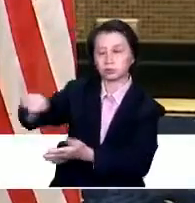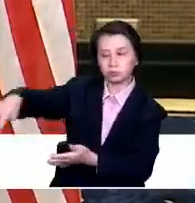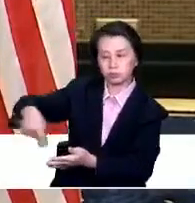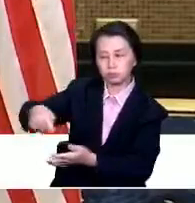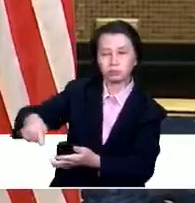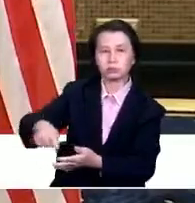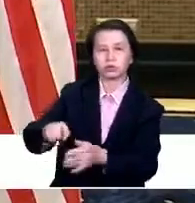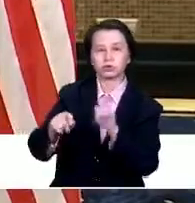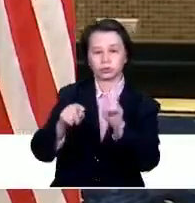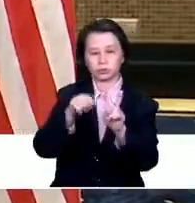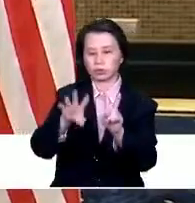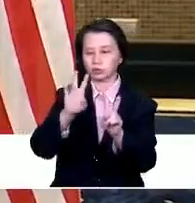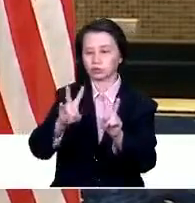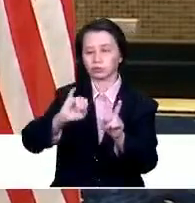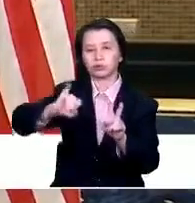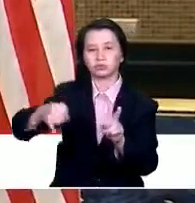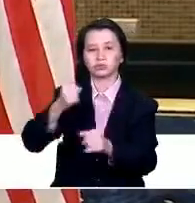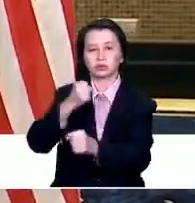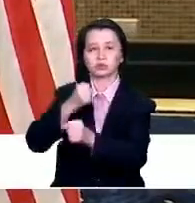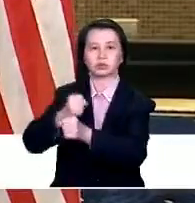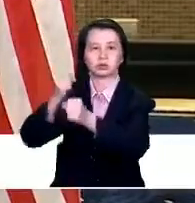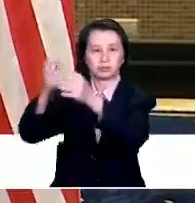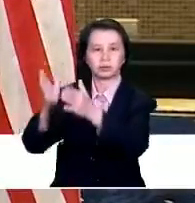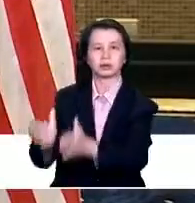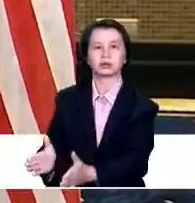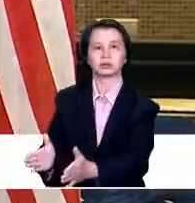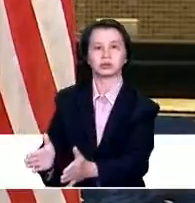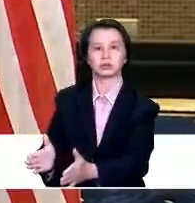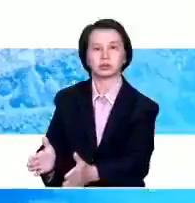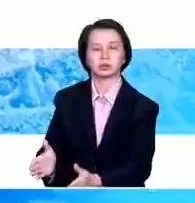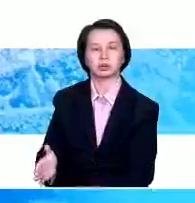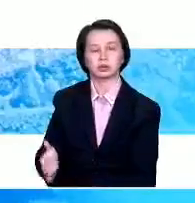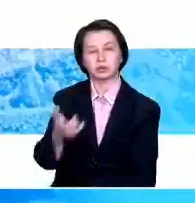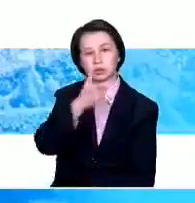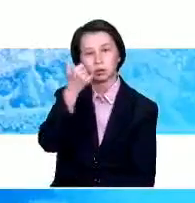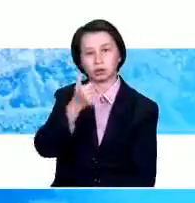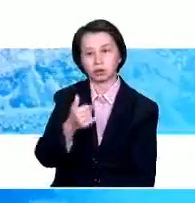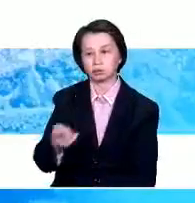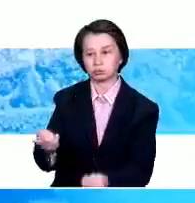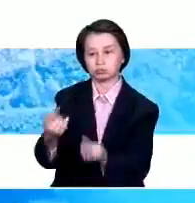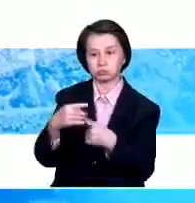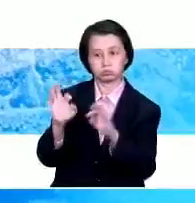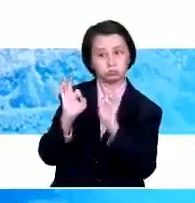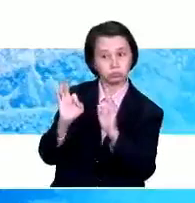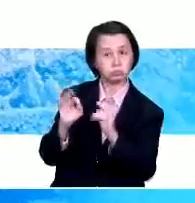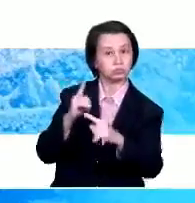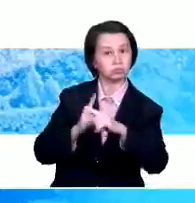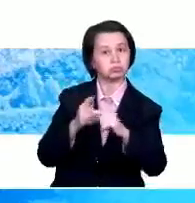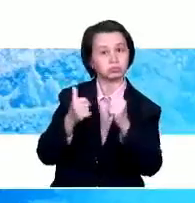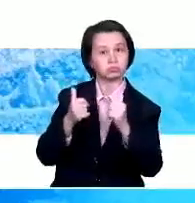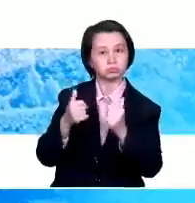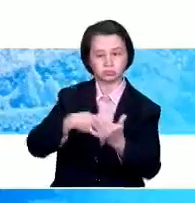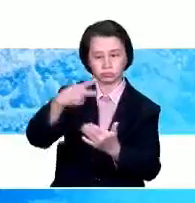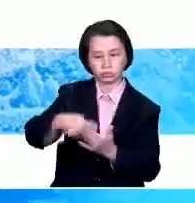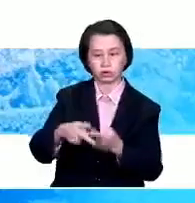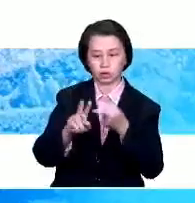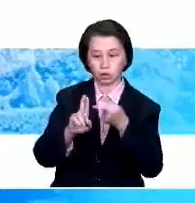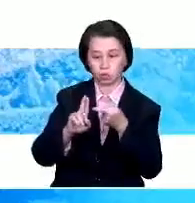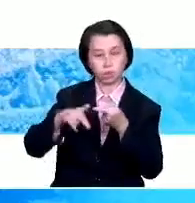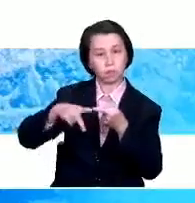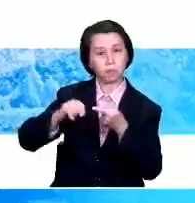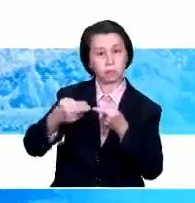sekitar 27000000 pekerjaan ia memenangkan respon positif berhubung program ini